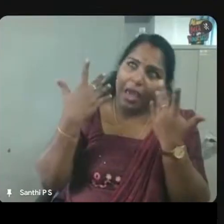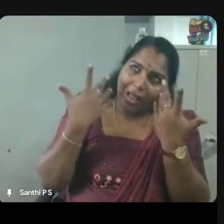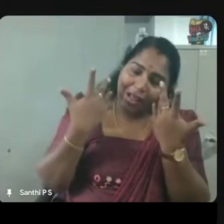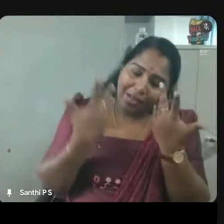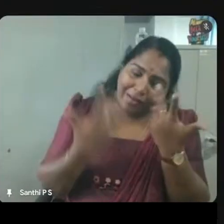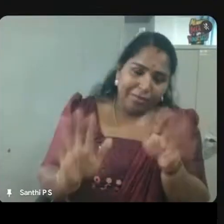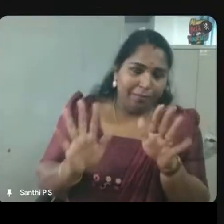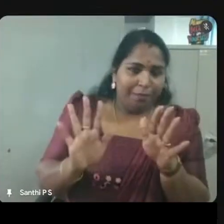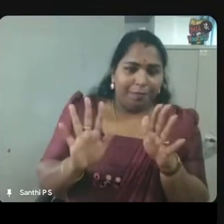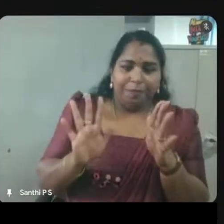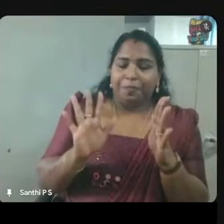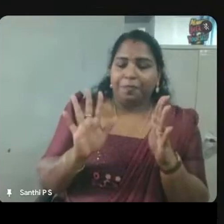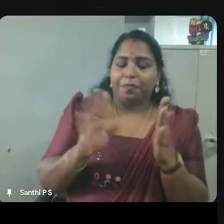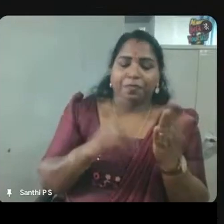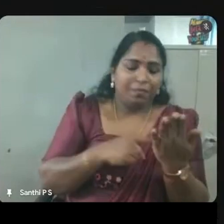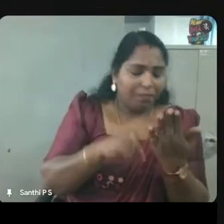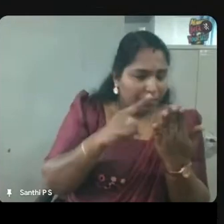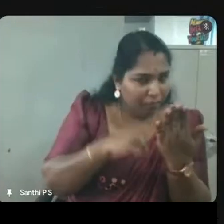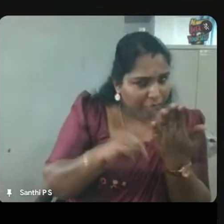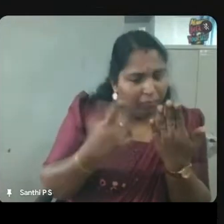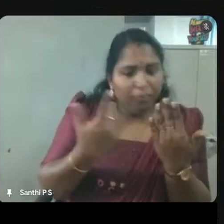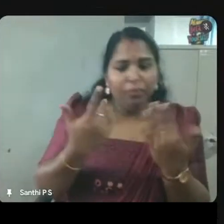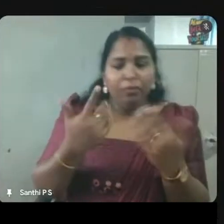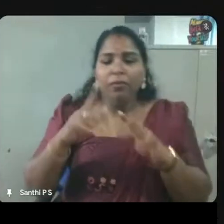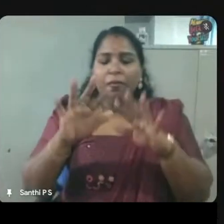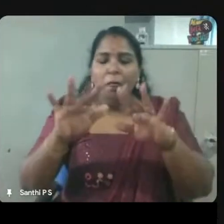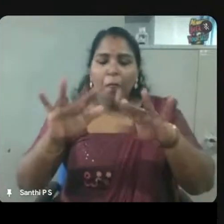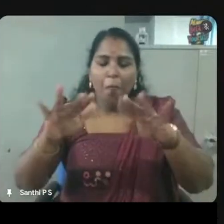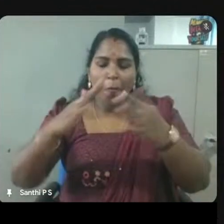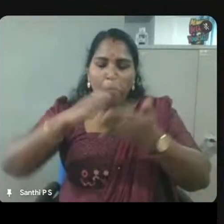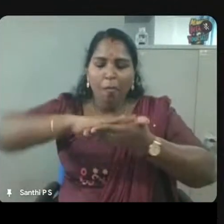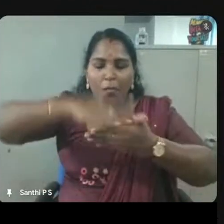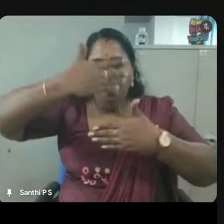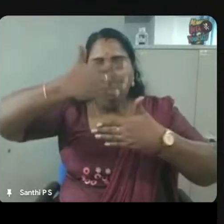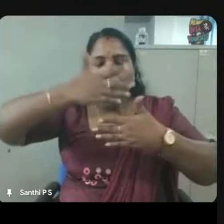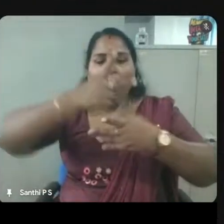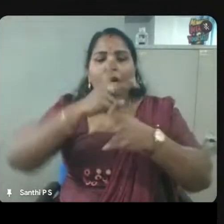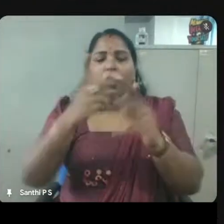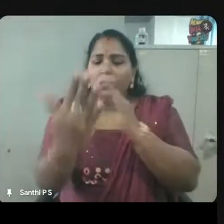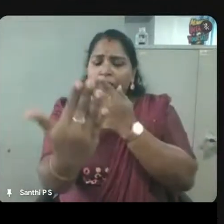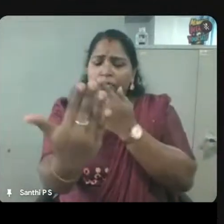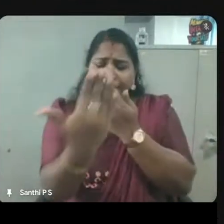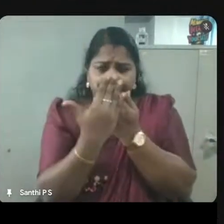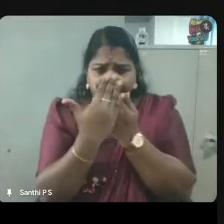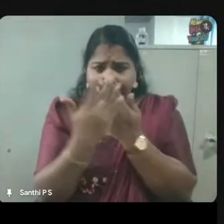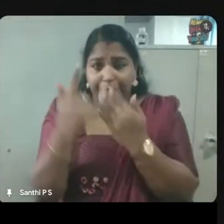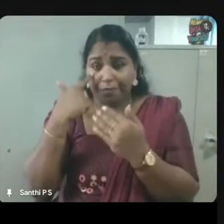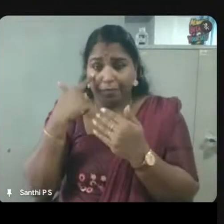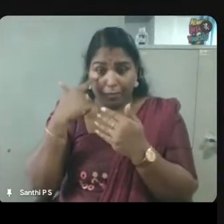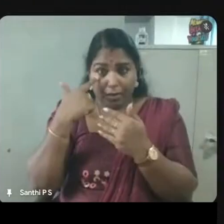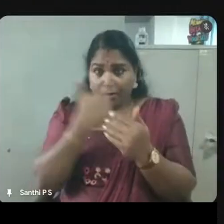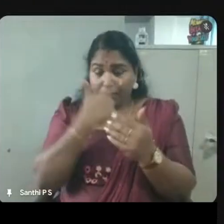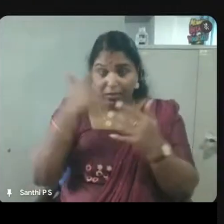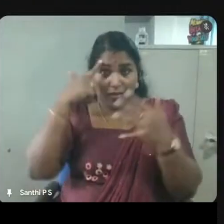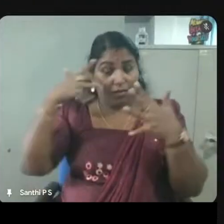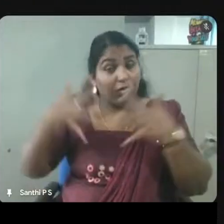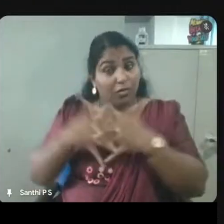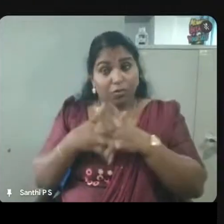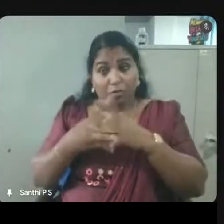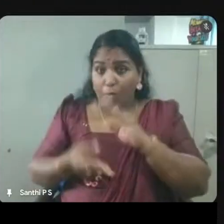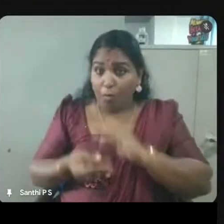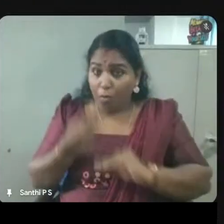ചെറിയ സ്ക്രീൻ എത്രത്തോളം ചെറുതാവുന്നു അടുത്താവുന്നു അത്രയും സ്ട്രെയിൻ കൂടും. നമുക്ക് നമ്മുടെ കണ്ണിലെ മസിൽ ഒരുപാട്